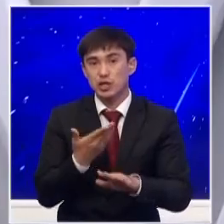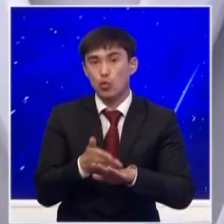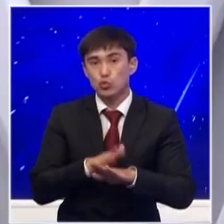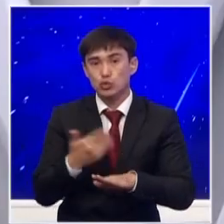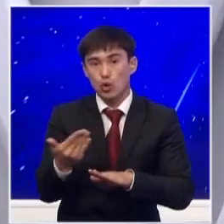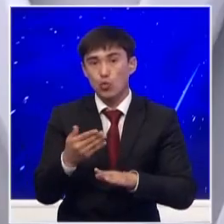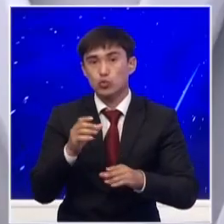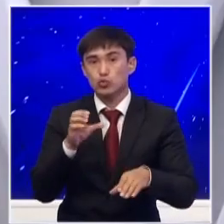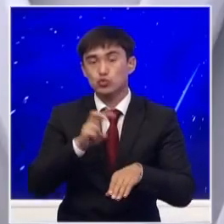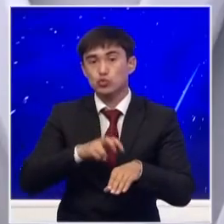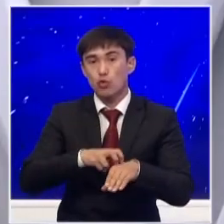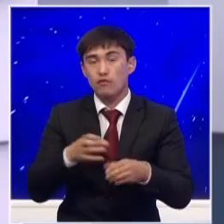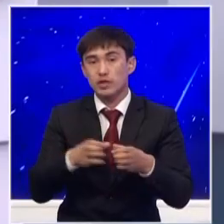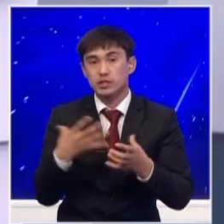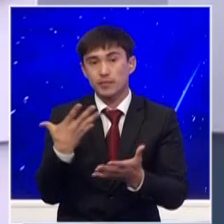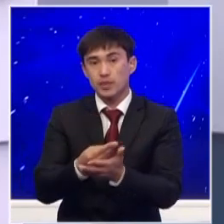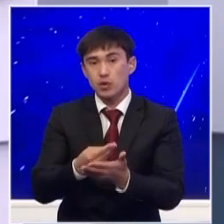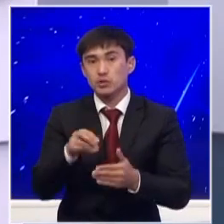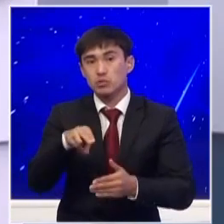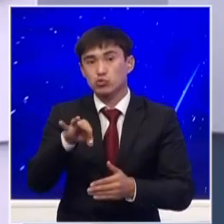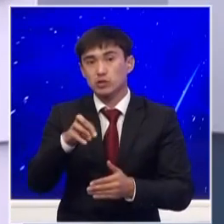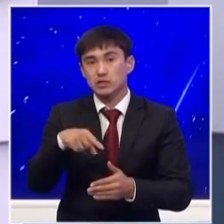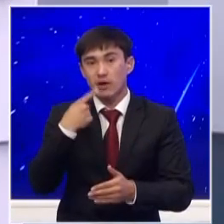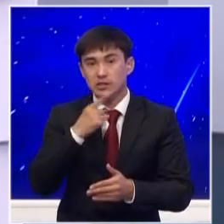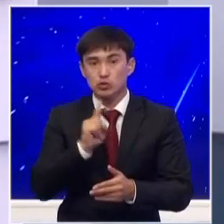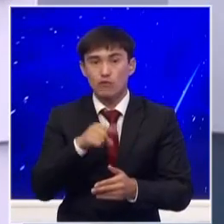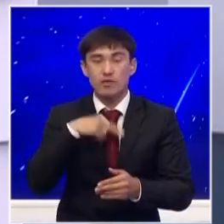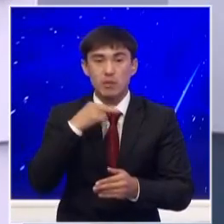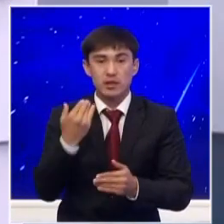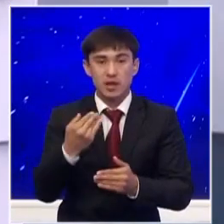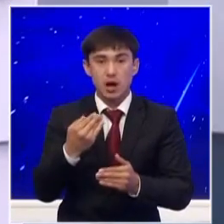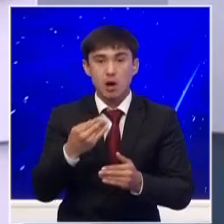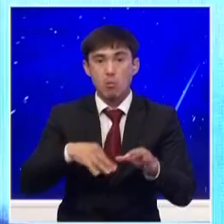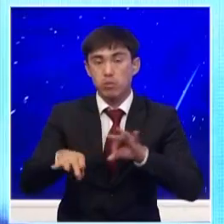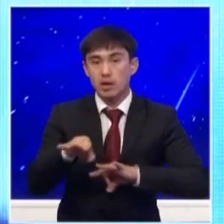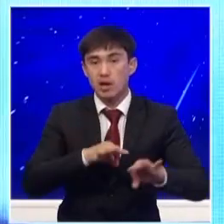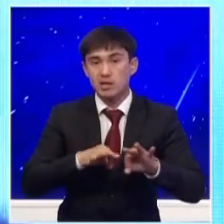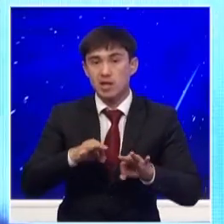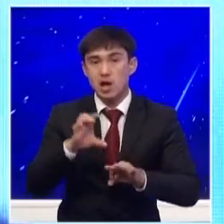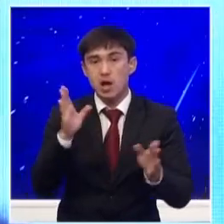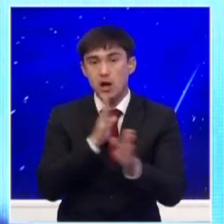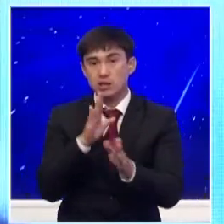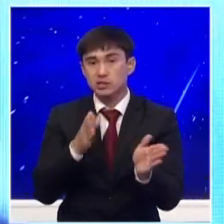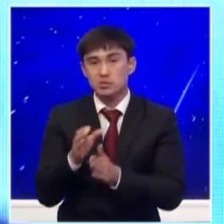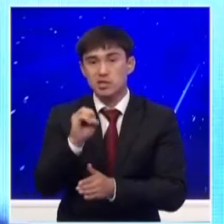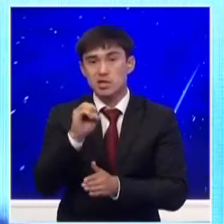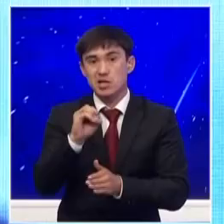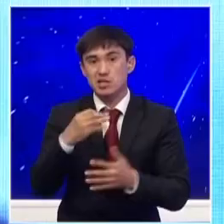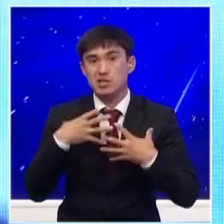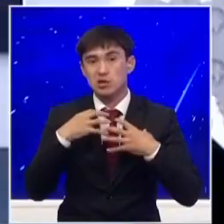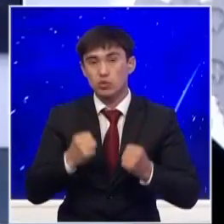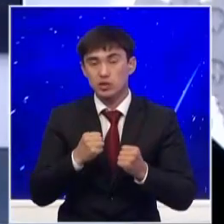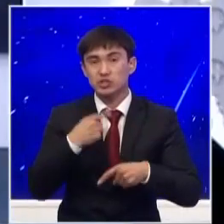нагрузки на участкового врача. Кроме того, Тимур Султангазиев акцентировал внимание на проекте экосистемы